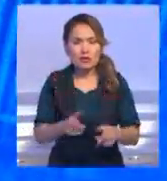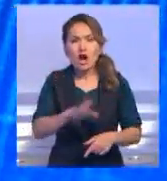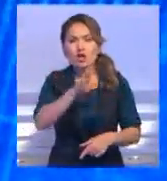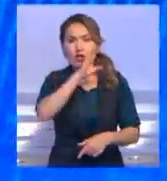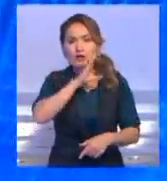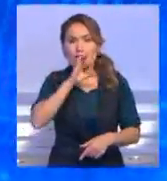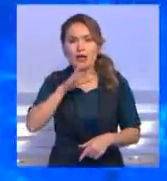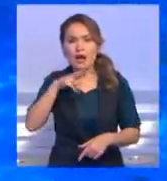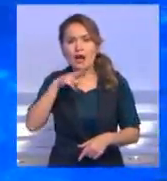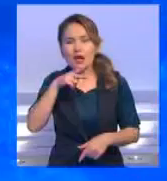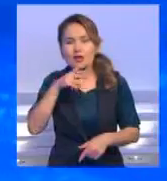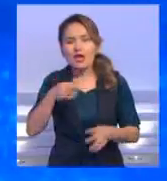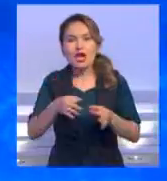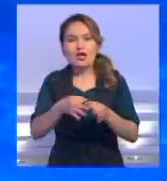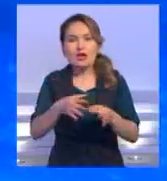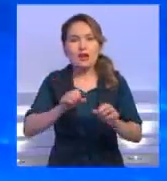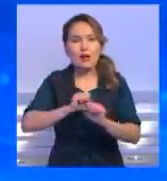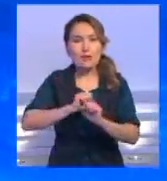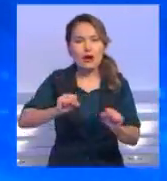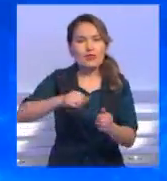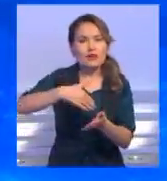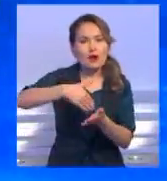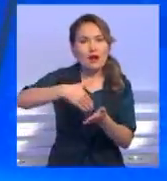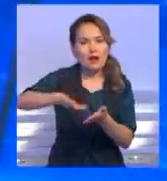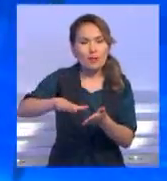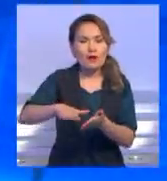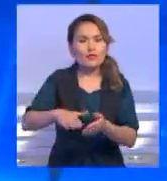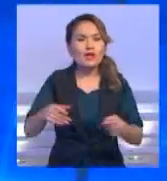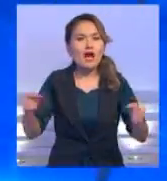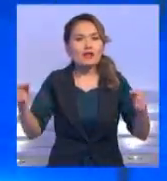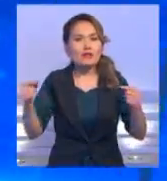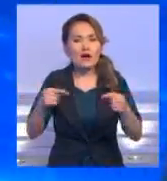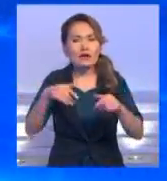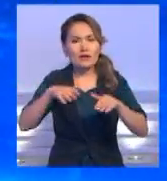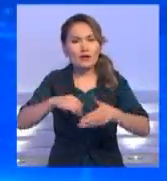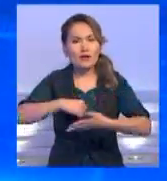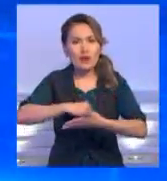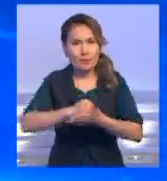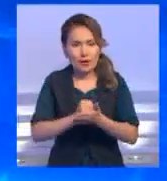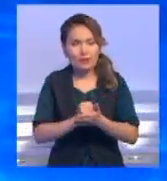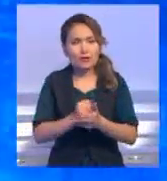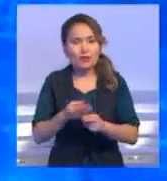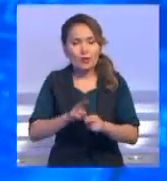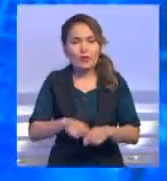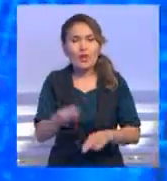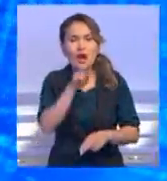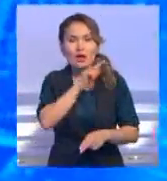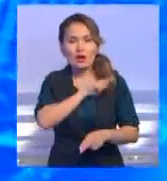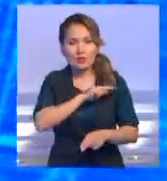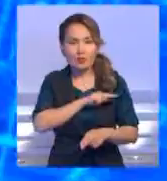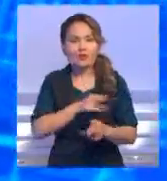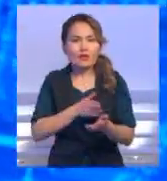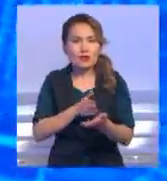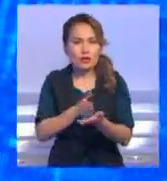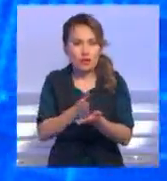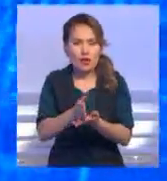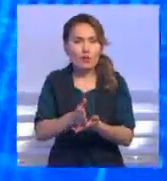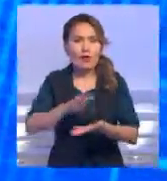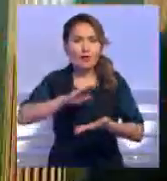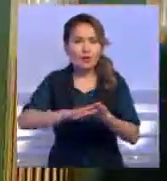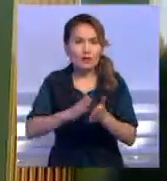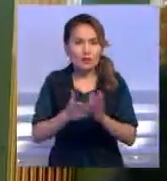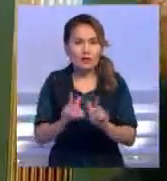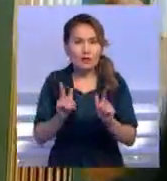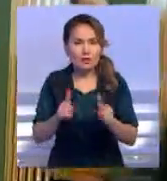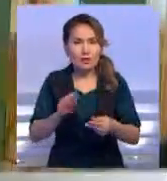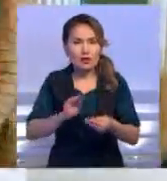нәтижесі. Сондықтан Солтүстік Корея ядролық қарусыздану туралы нақты қадамдар қабылданғанша алған бетімізден таймай осы бағытта ұстануымыз